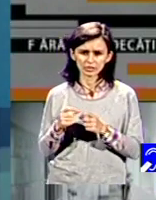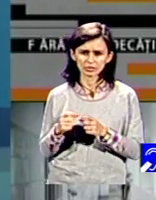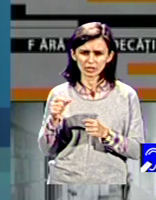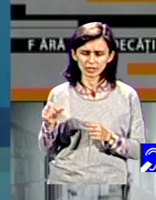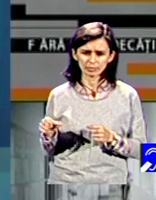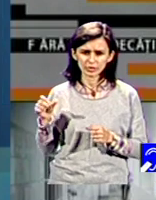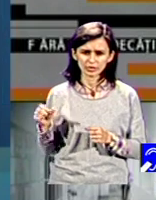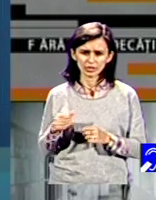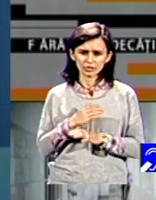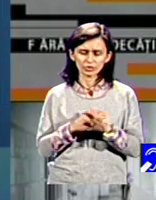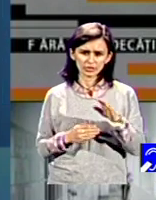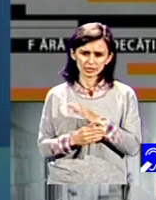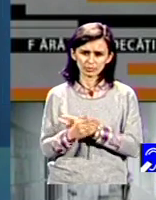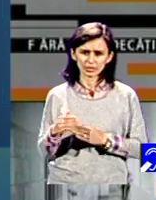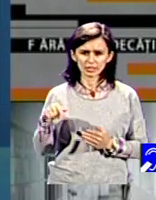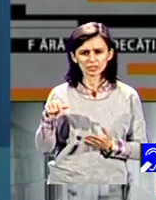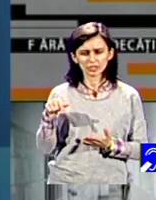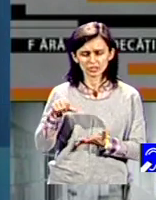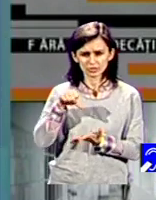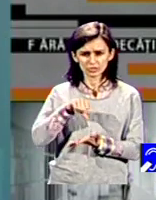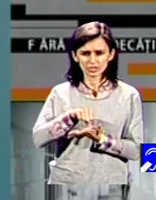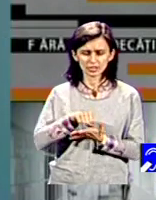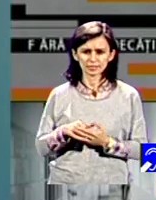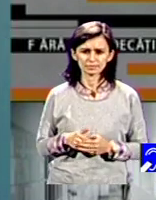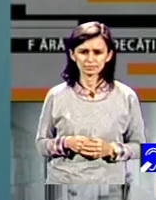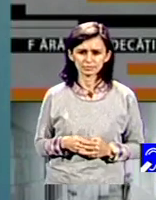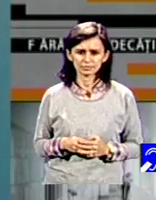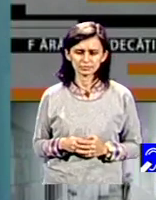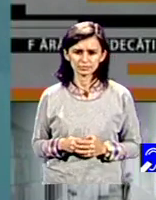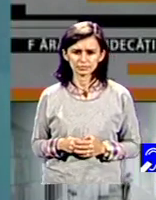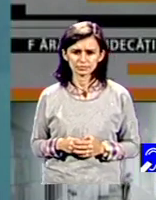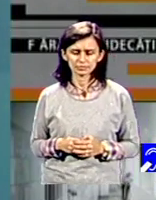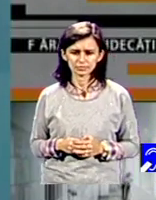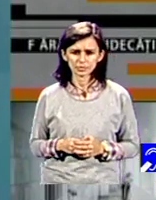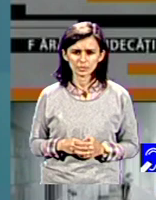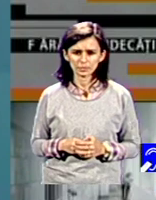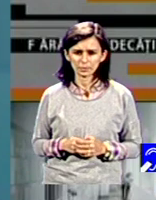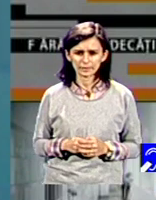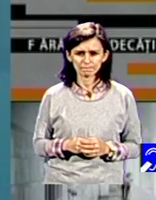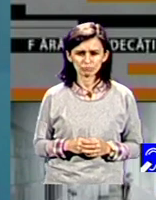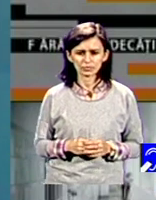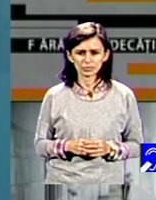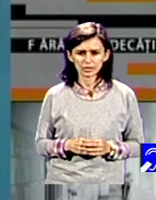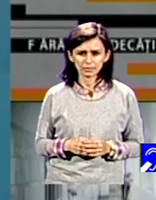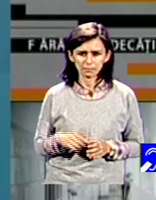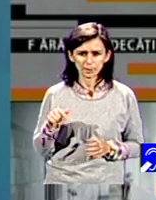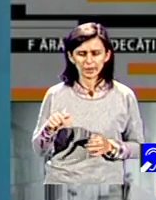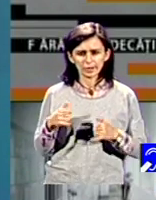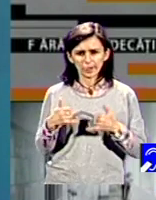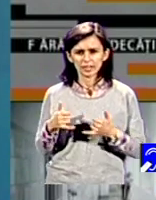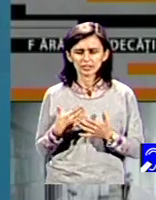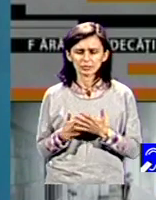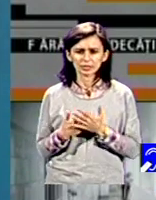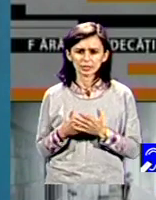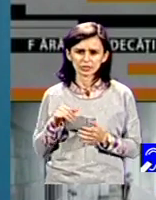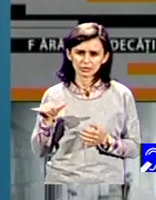acest top cel.ro iar aceasta întâmplat pentru că cineva a